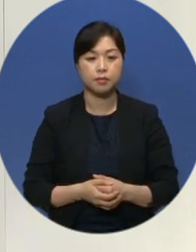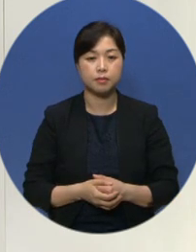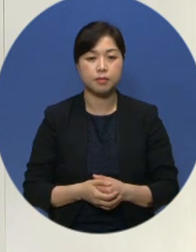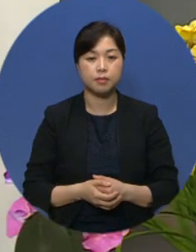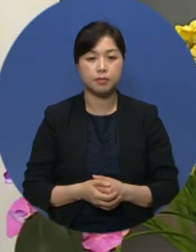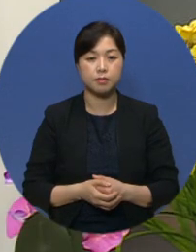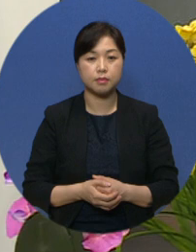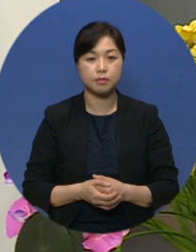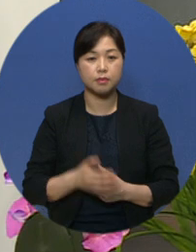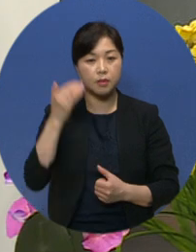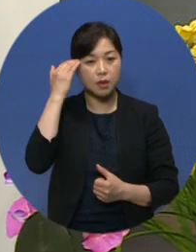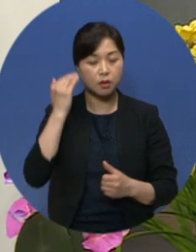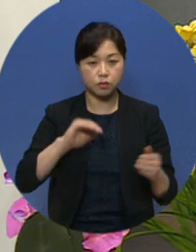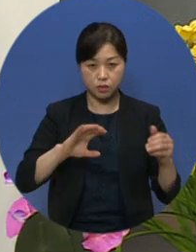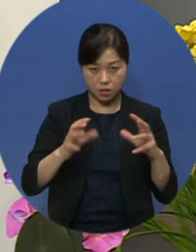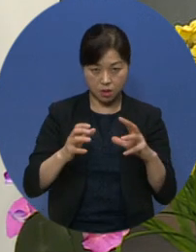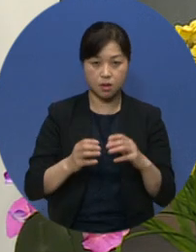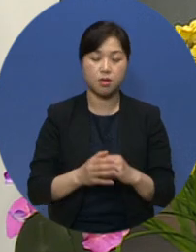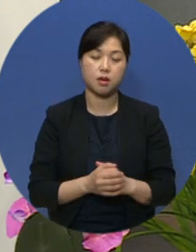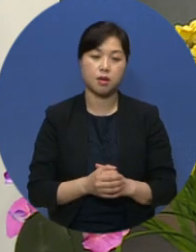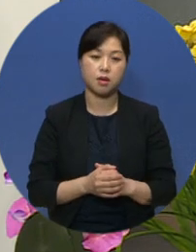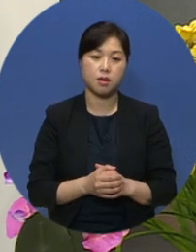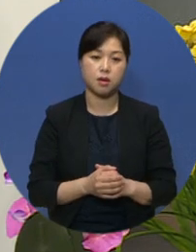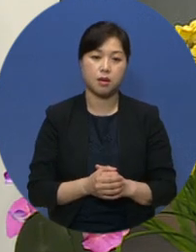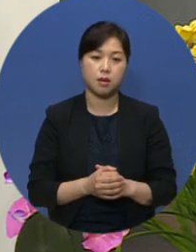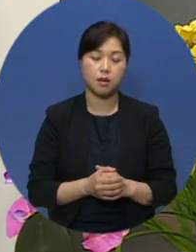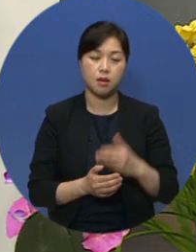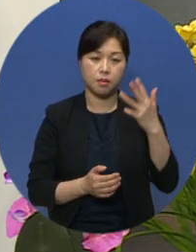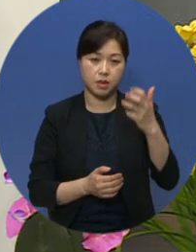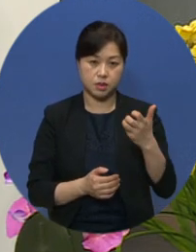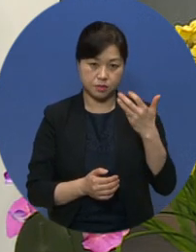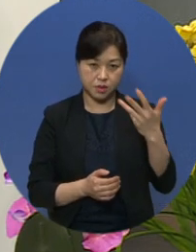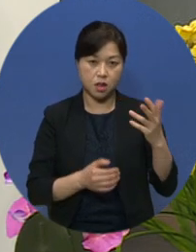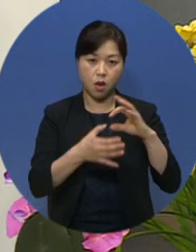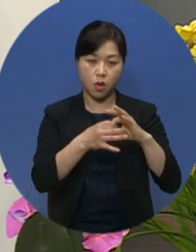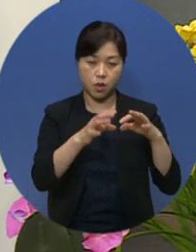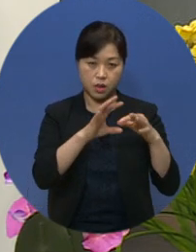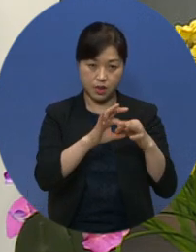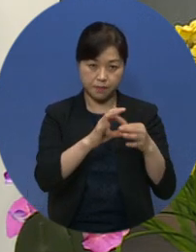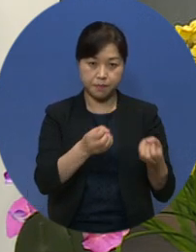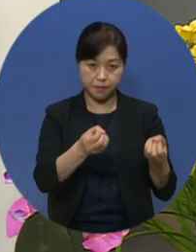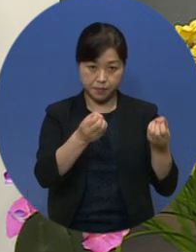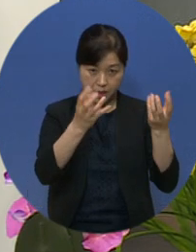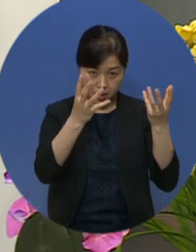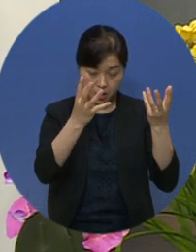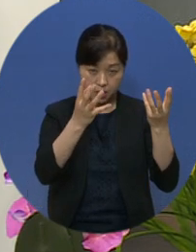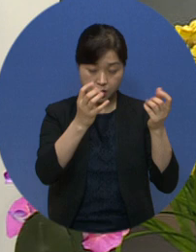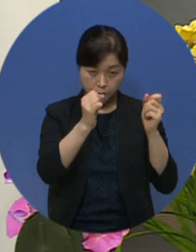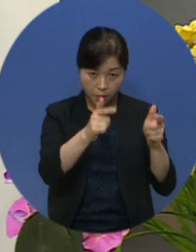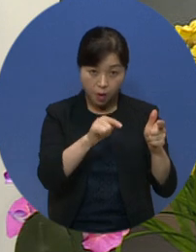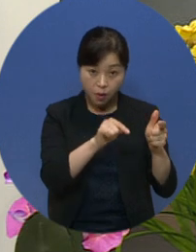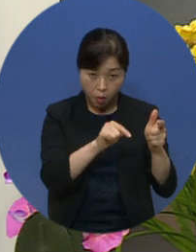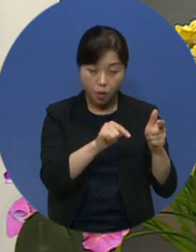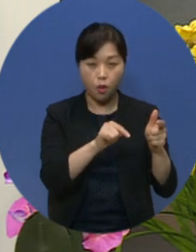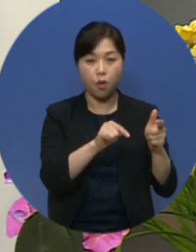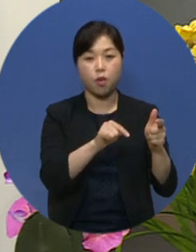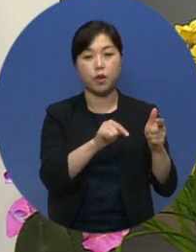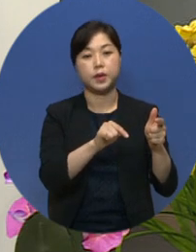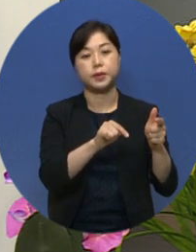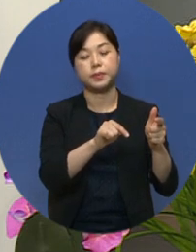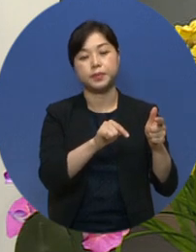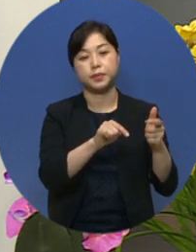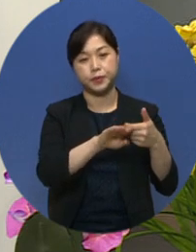나라가 288 올림픽을 계기로 해서 예 예 국제 에 체육 훈련